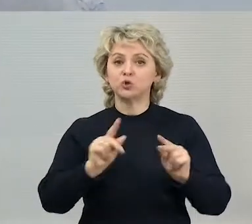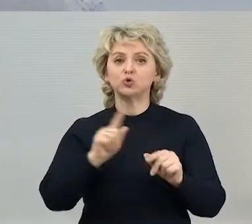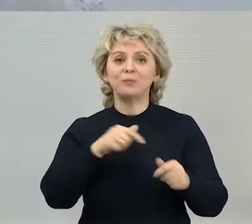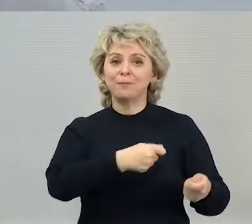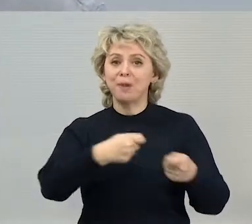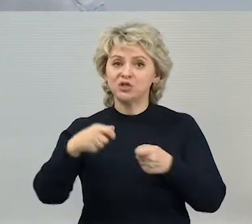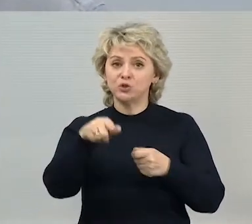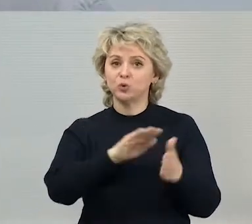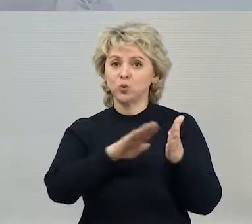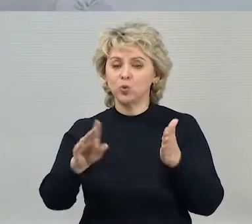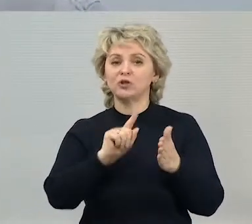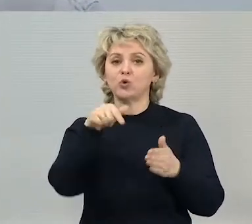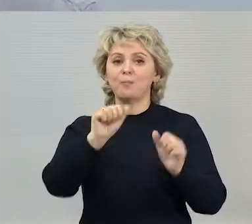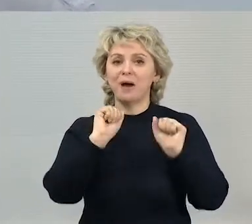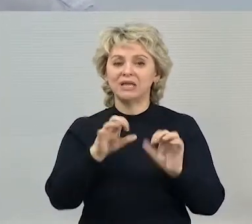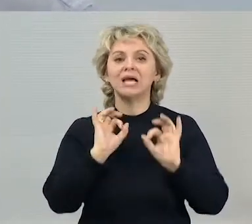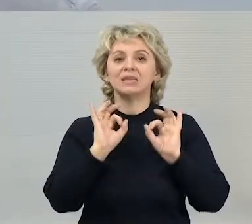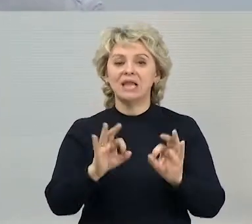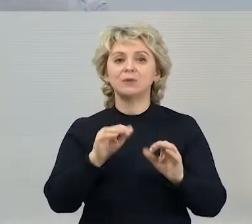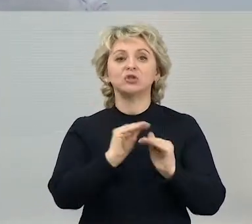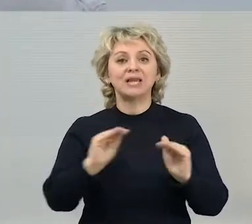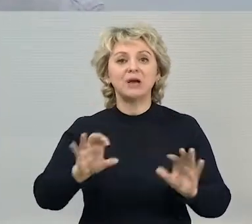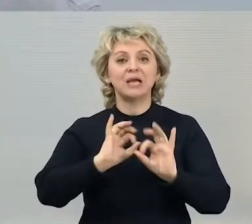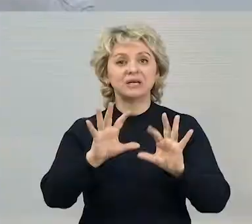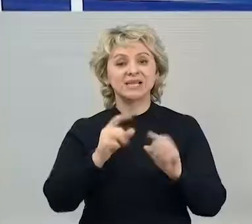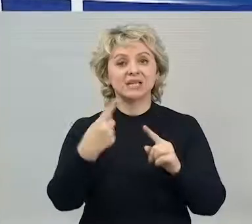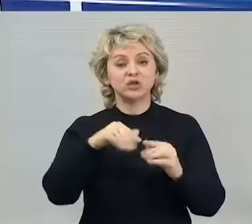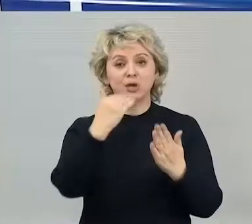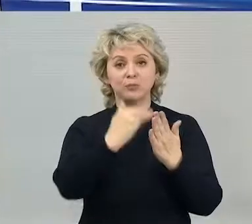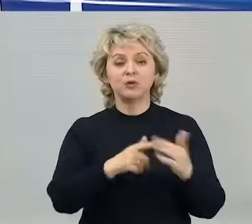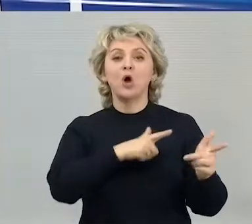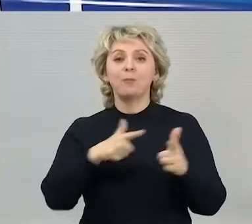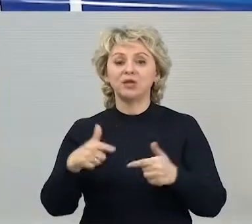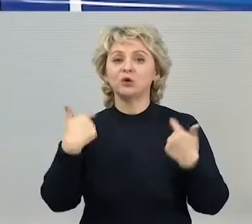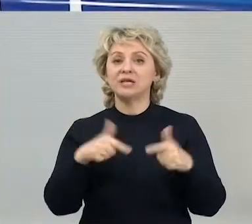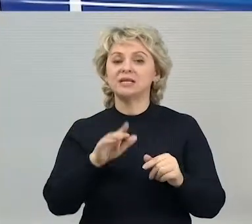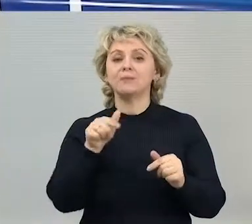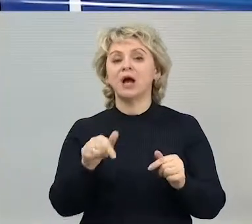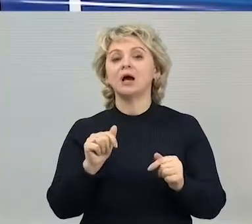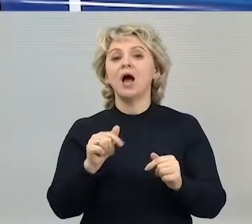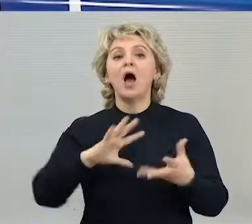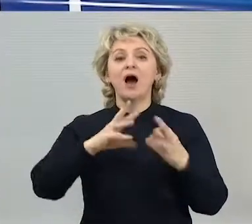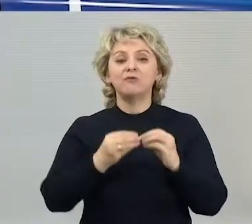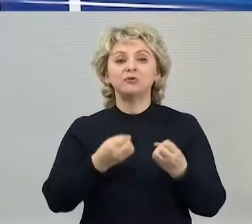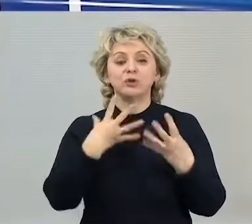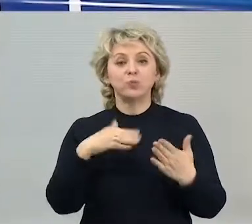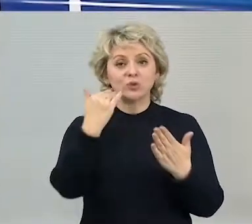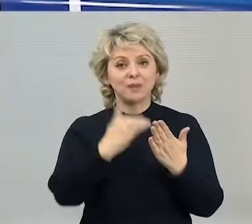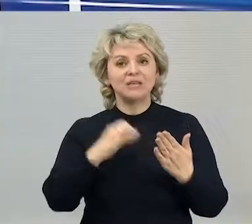подтянуть, их уровень, чтобы они могли нормально ребятам изложить этот предмет, ну и подготовить их к ЕГЭ как минимум. А вообще-то просто